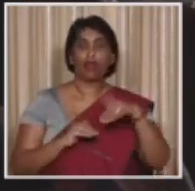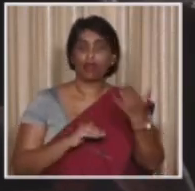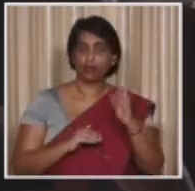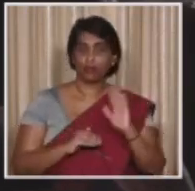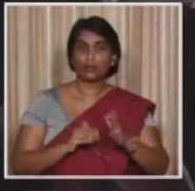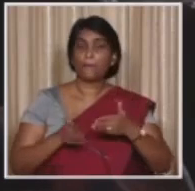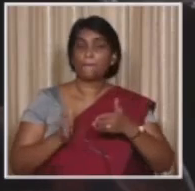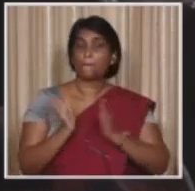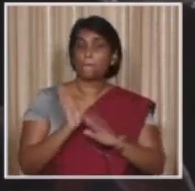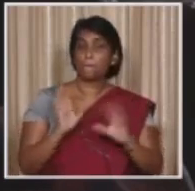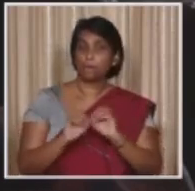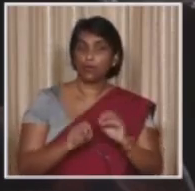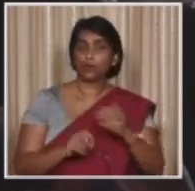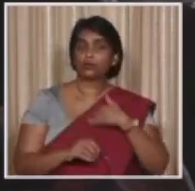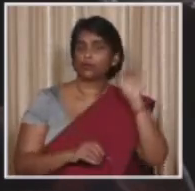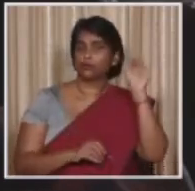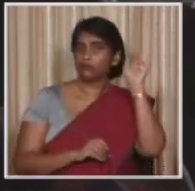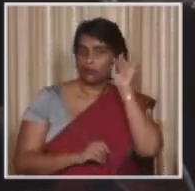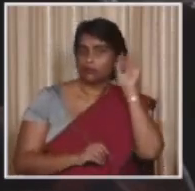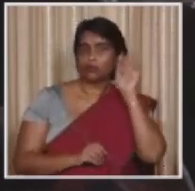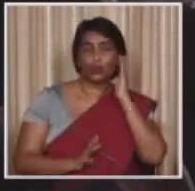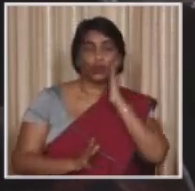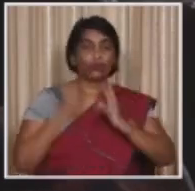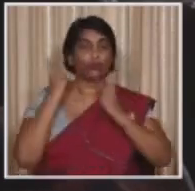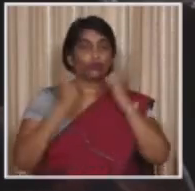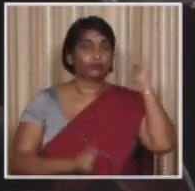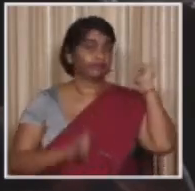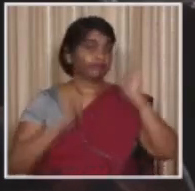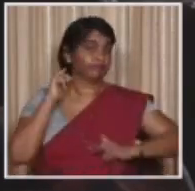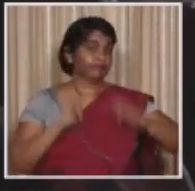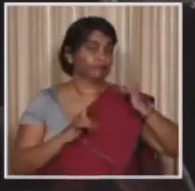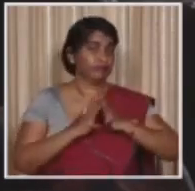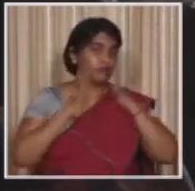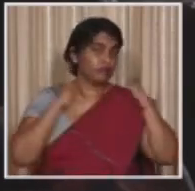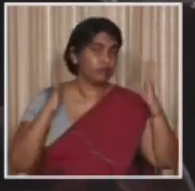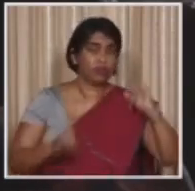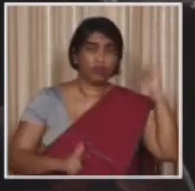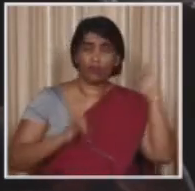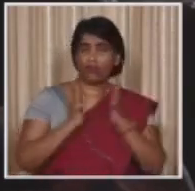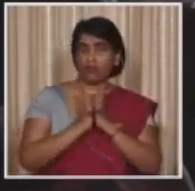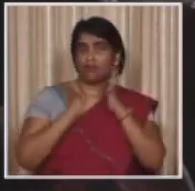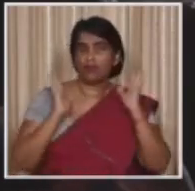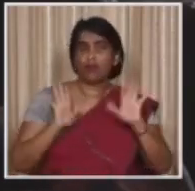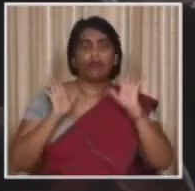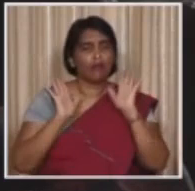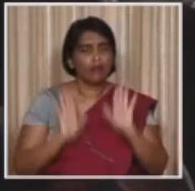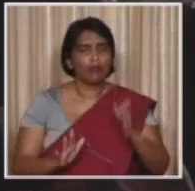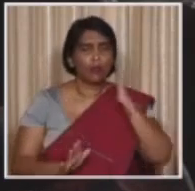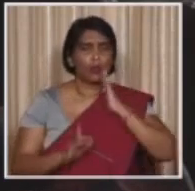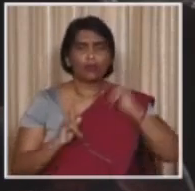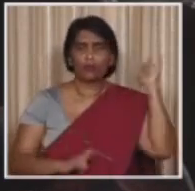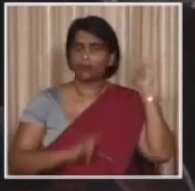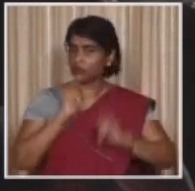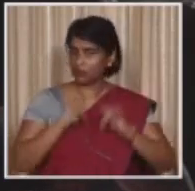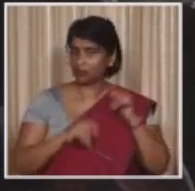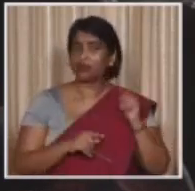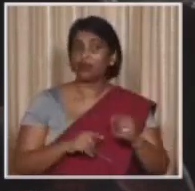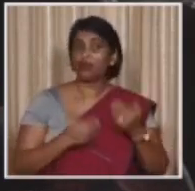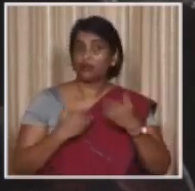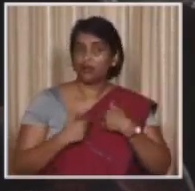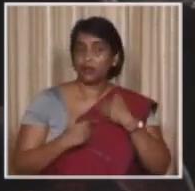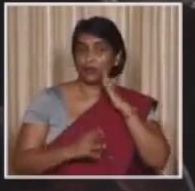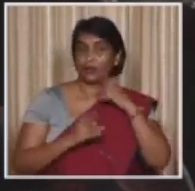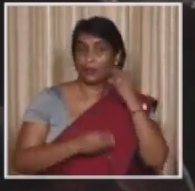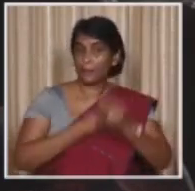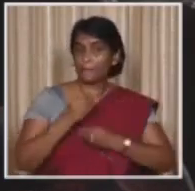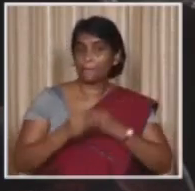මාධ්‍යට ආවම අපිට අහන්න ලැබෙන්නේ සංචාරකයෝ මෙච්චර ඇවිල්ලා කියලා. නමුතේ එන සංචාරකයන්ගෙන් අපේ